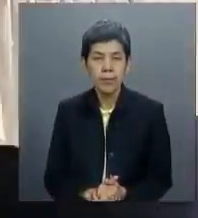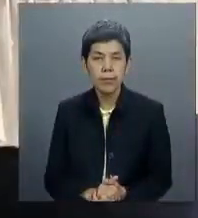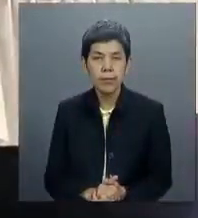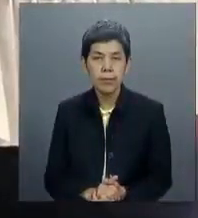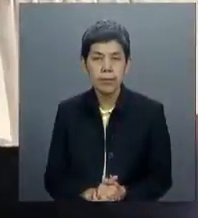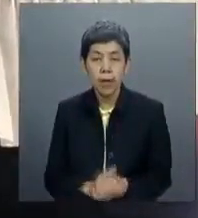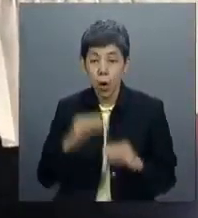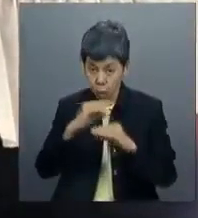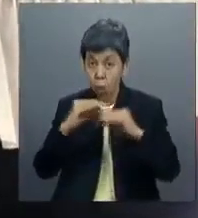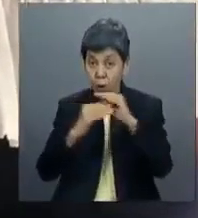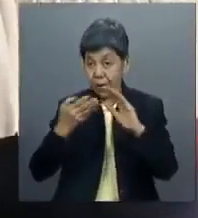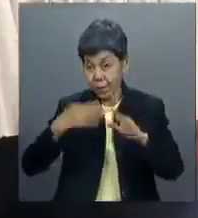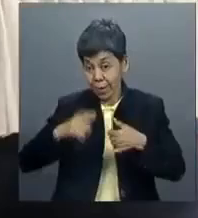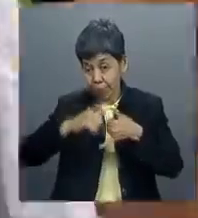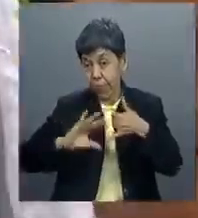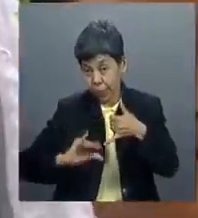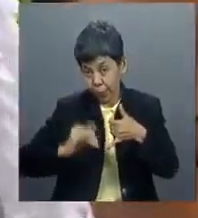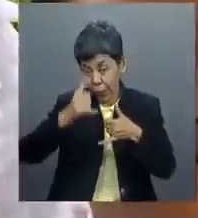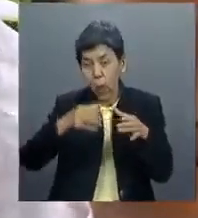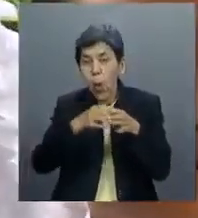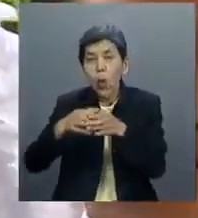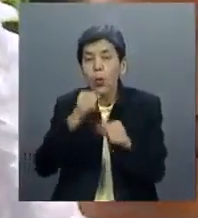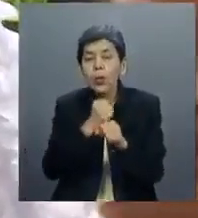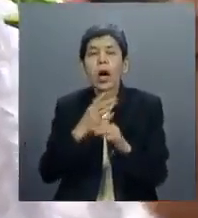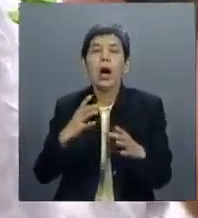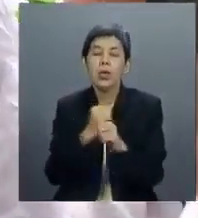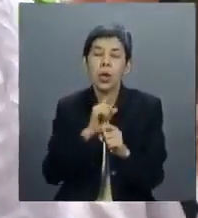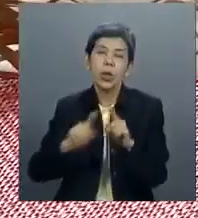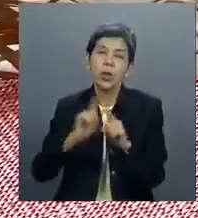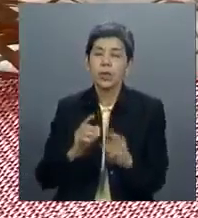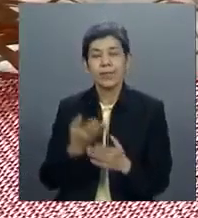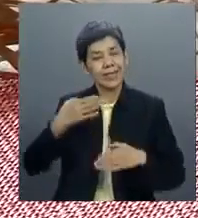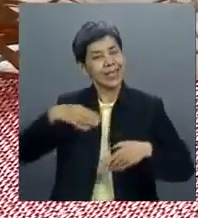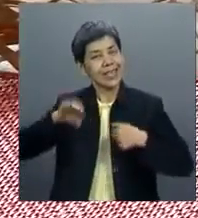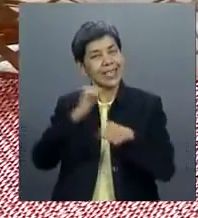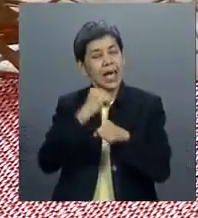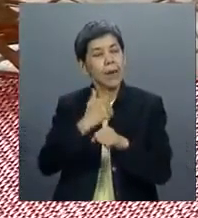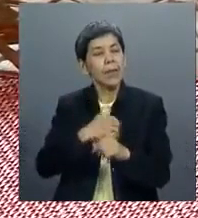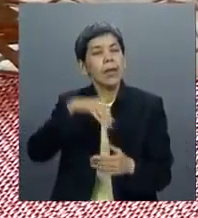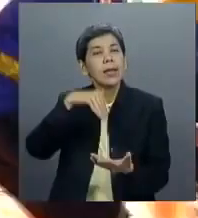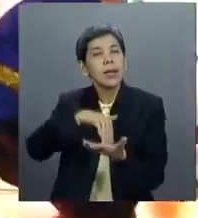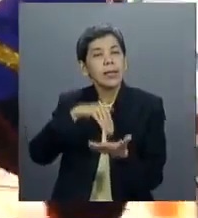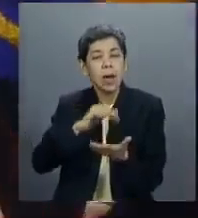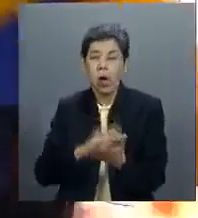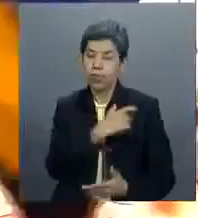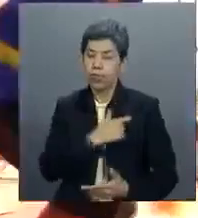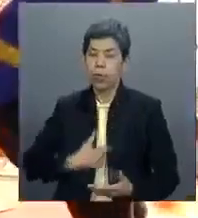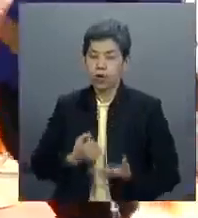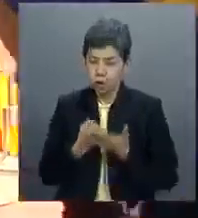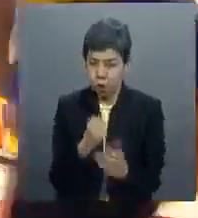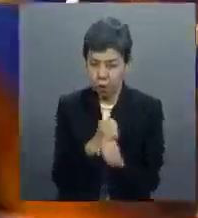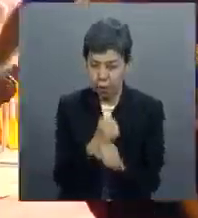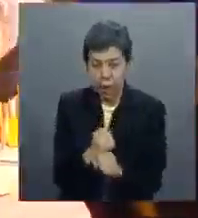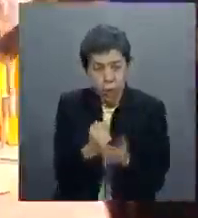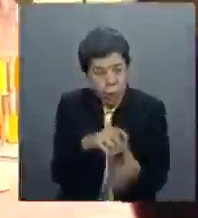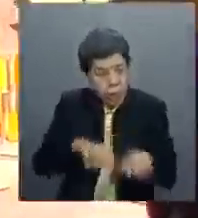โครงการนาฏศิลป์สร้างคนเป็นกิจกรรมกลุ่มสาระด้านศิลปะดนตรีและนาฏศิลป์ที่สำนักงานทรัพย์สินส่วนพระมหากษัตริย์ลงพื้น